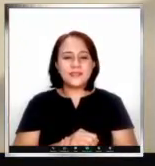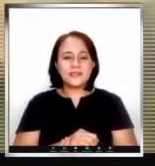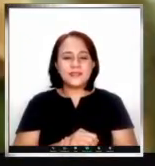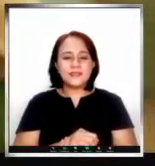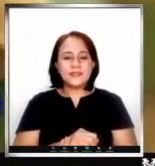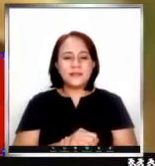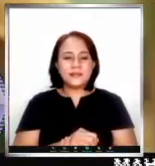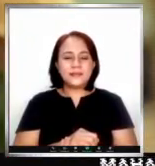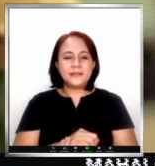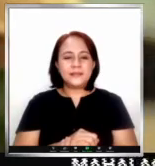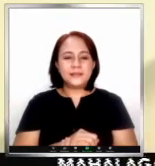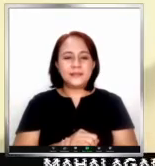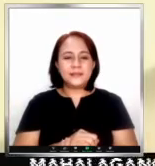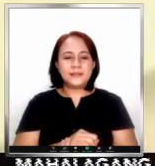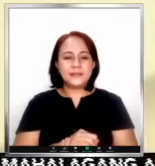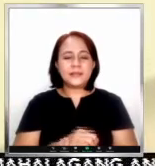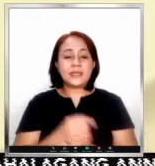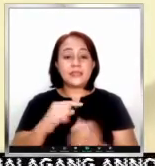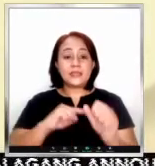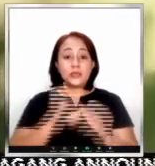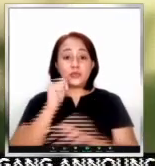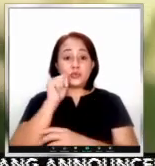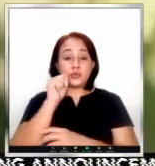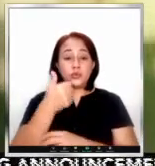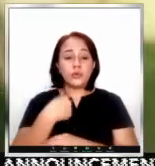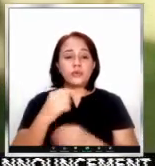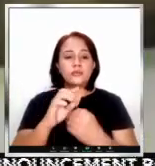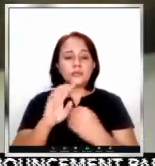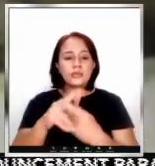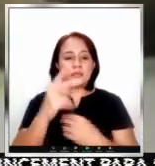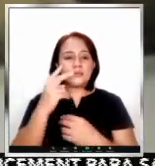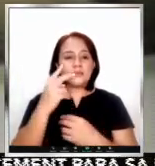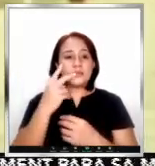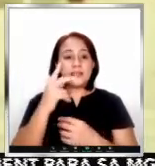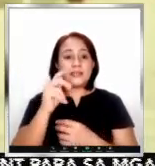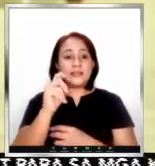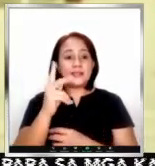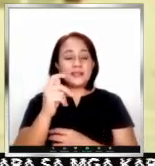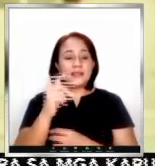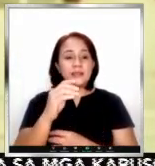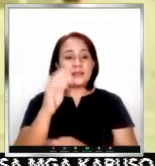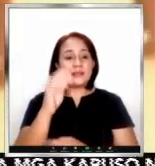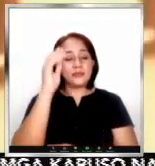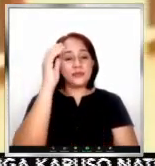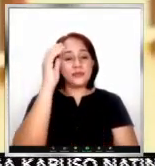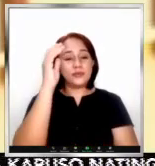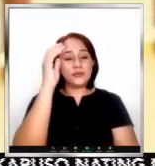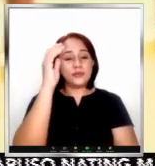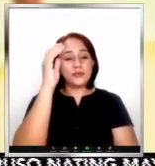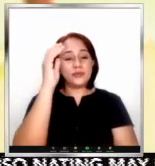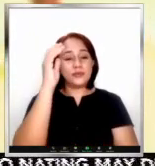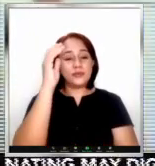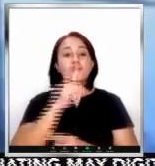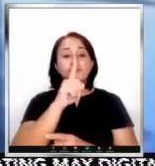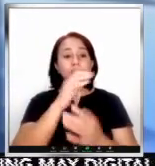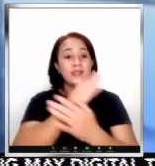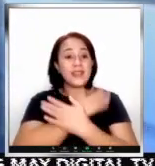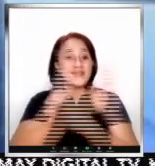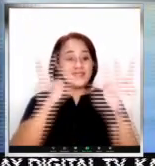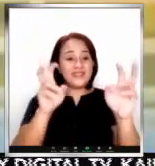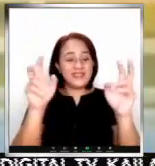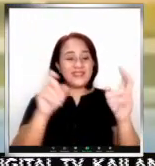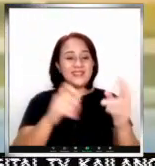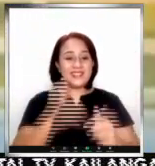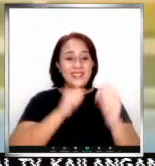Simula bukas, muling mapapanood sa GMA Afternoon Prime ang One True Love na isa sa mga naunang teleserye ni Asia's